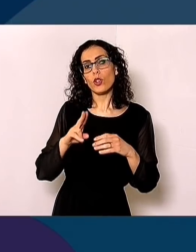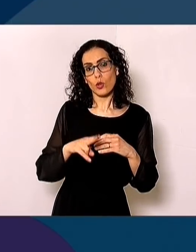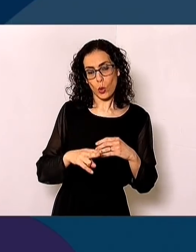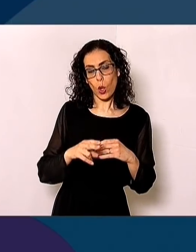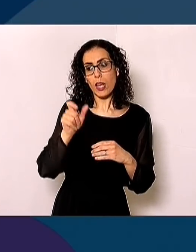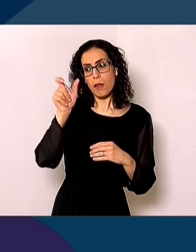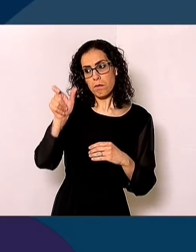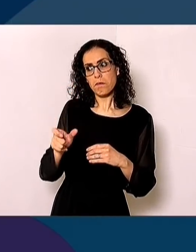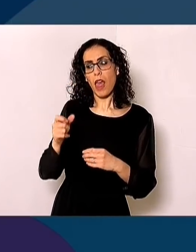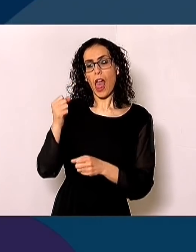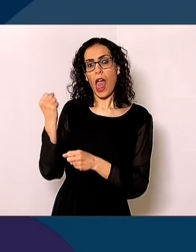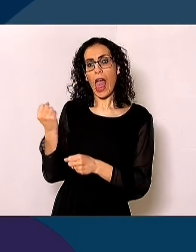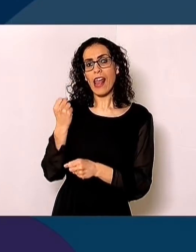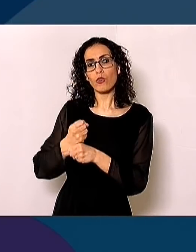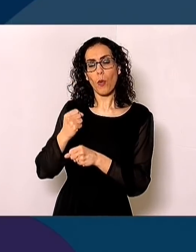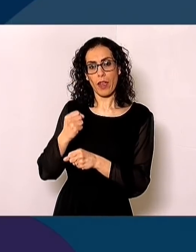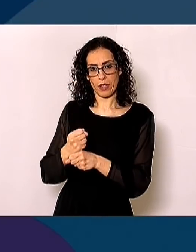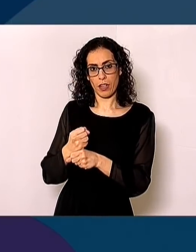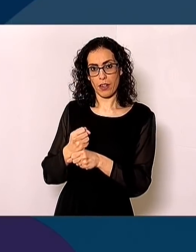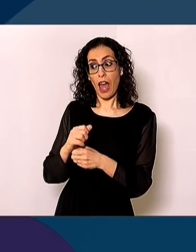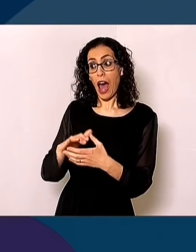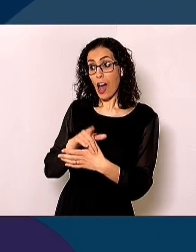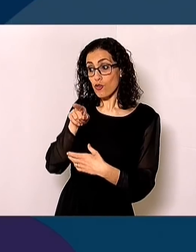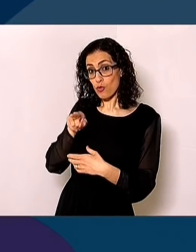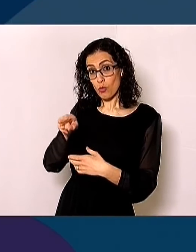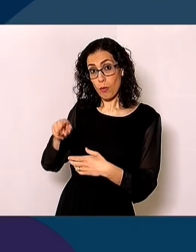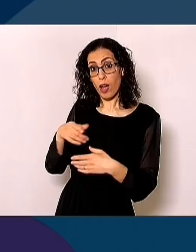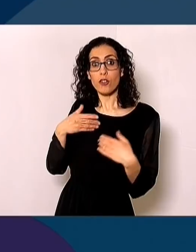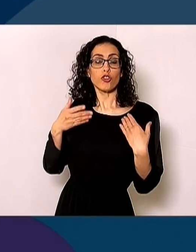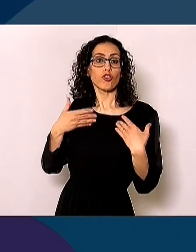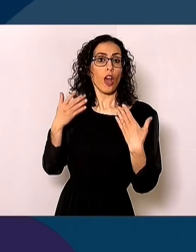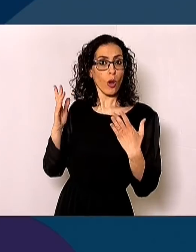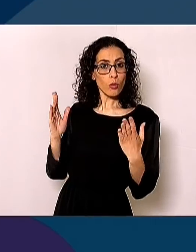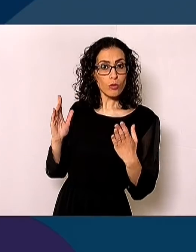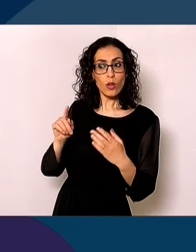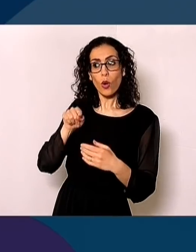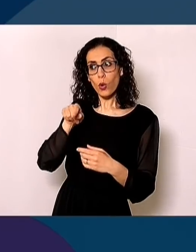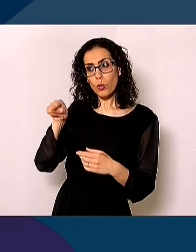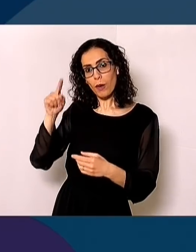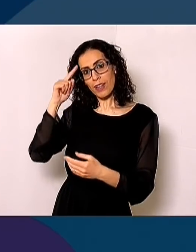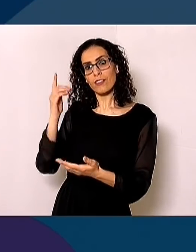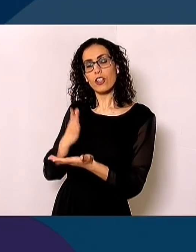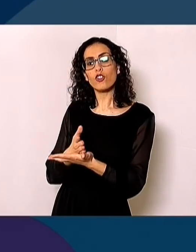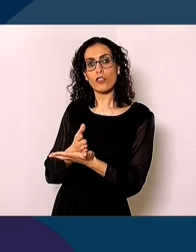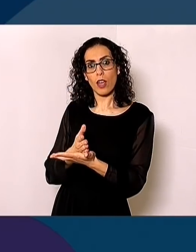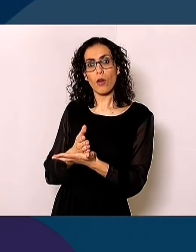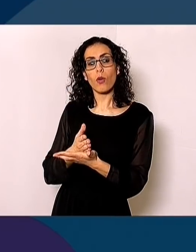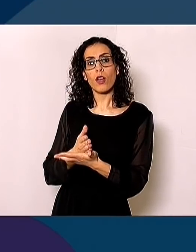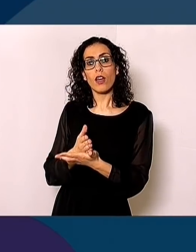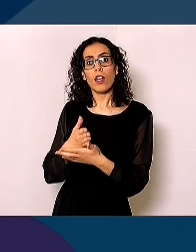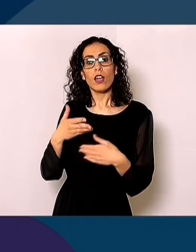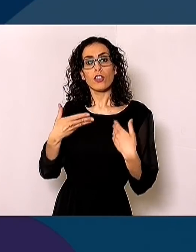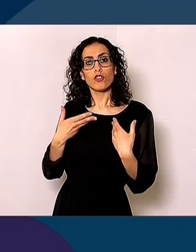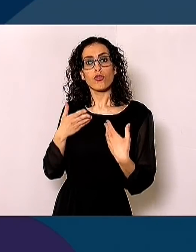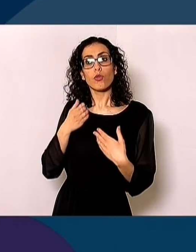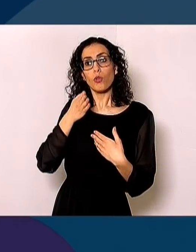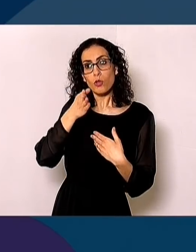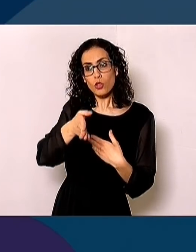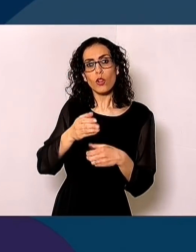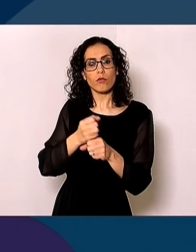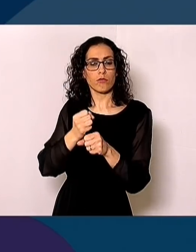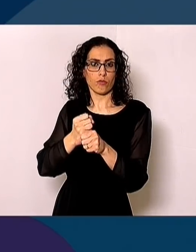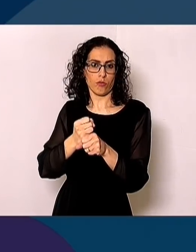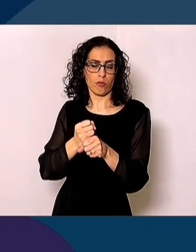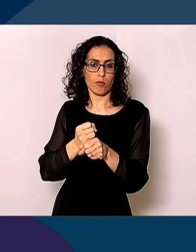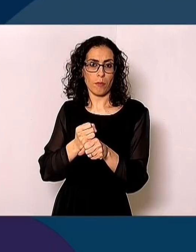healthcare workers li huma minnaħa tad-deċiżjoni tagħhom personali iddeċidew li huma xorta jixtiequ jidħlu għax-xogħol. U